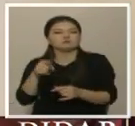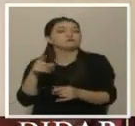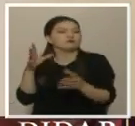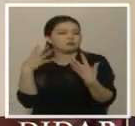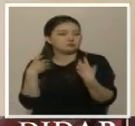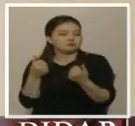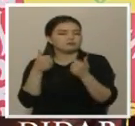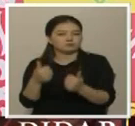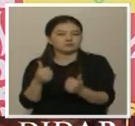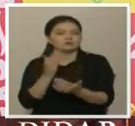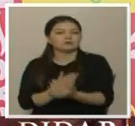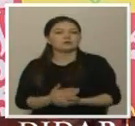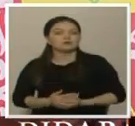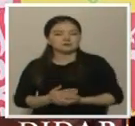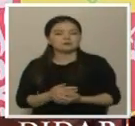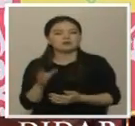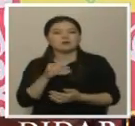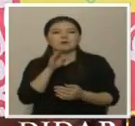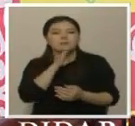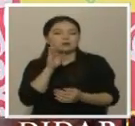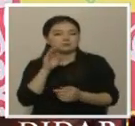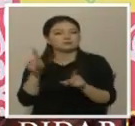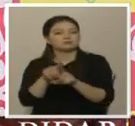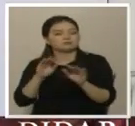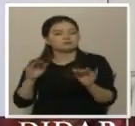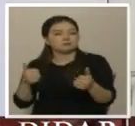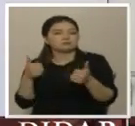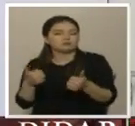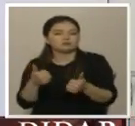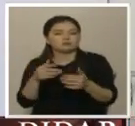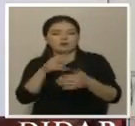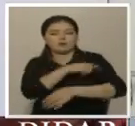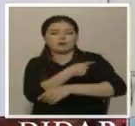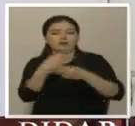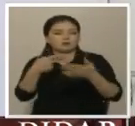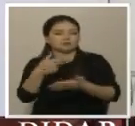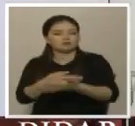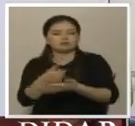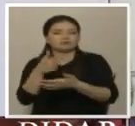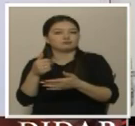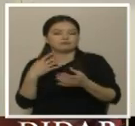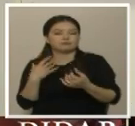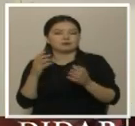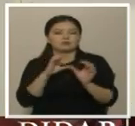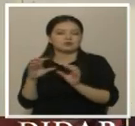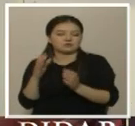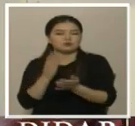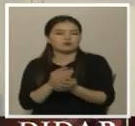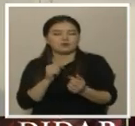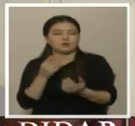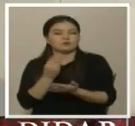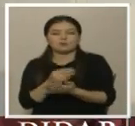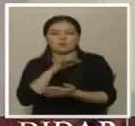роженится Сейчас стабильное у матерей детей хорошие условия канун праздника мал рождены Многие известные личности